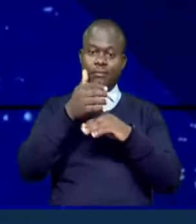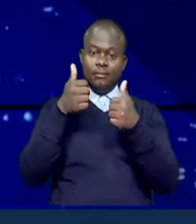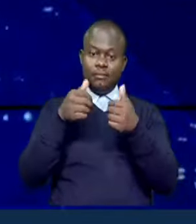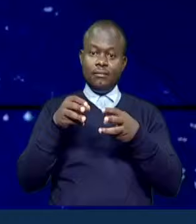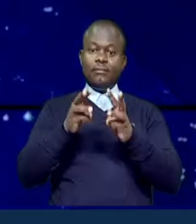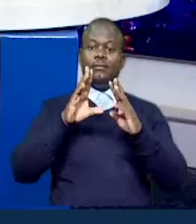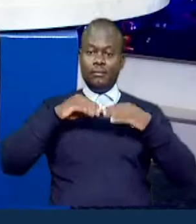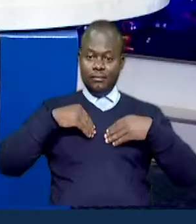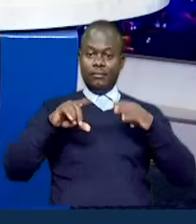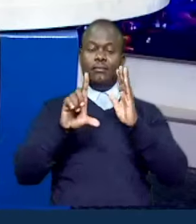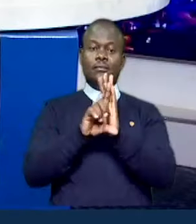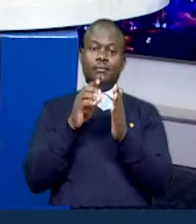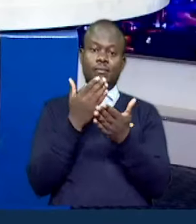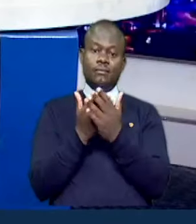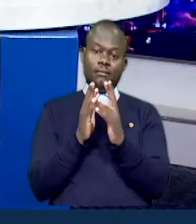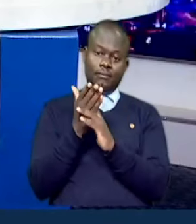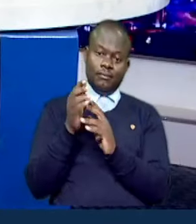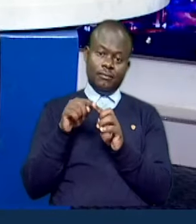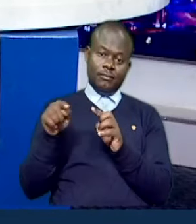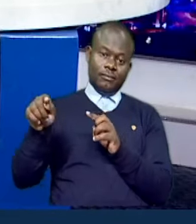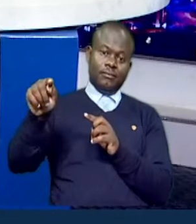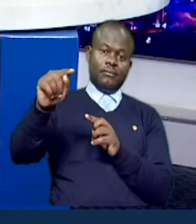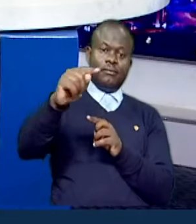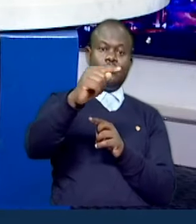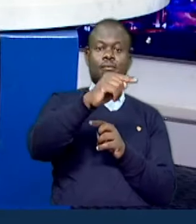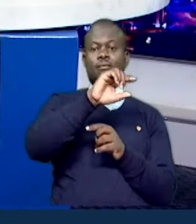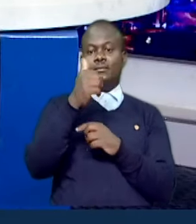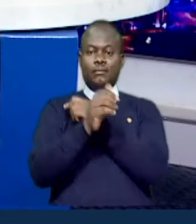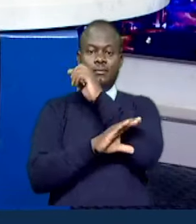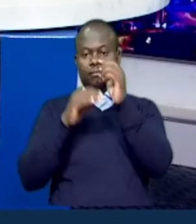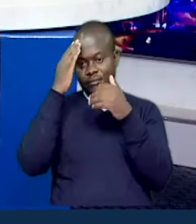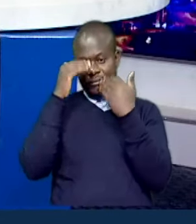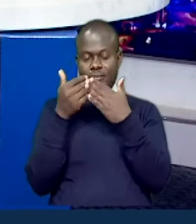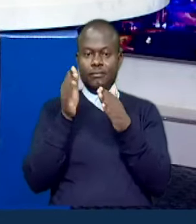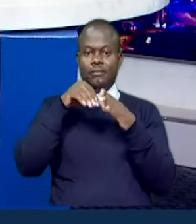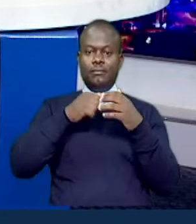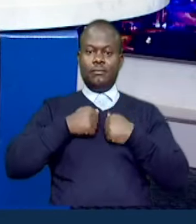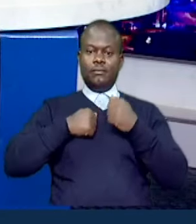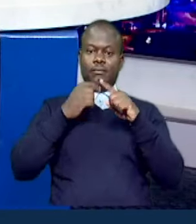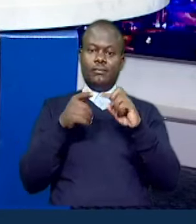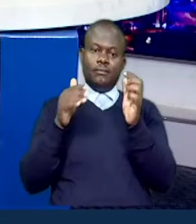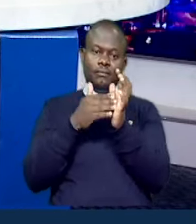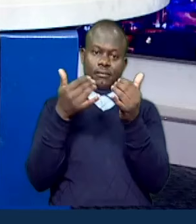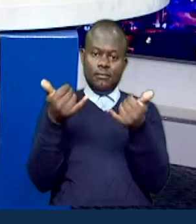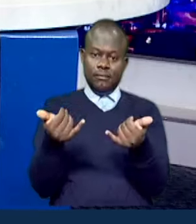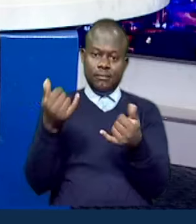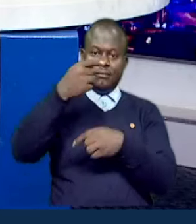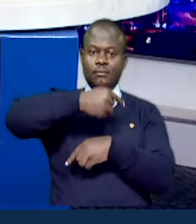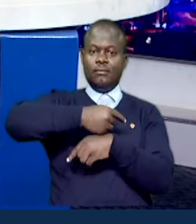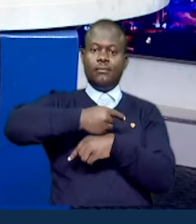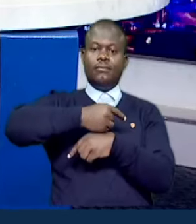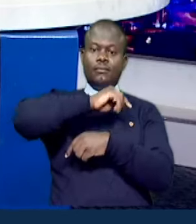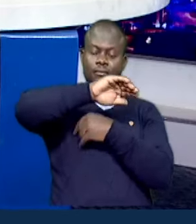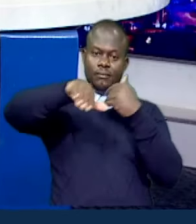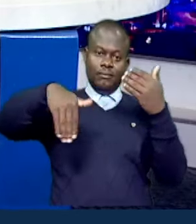buryo bwemewe n'amategeko byamusabaga gukora uwo muzenguruka akanyura mu kindi gihugu kugira ngo garuke mu Rwanda ariko uyu munsi ibyo